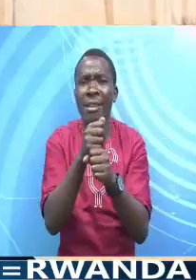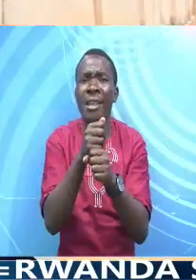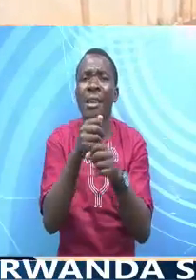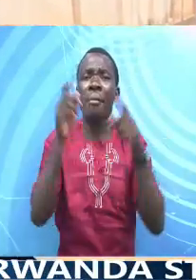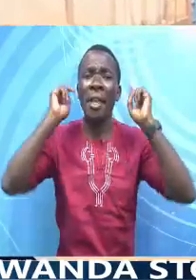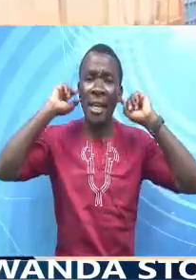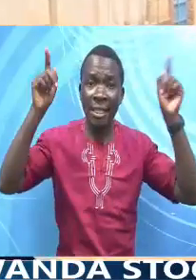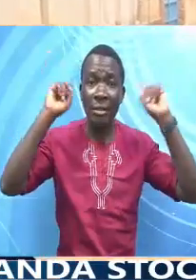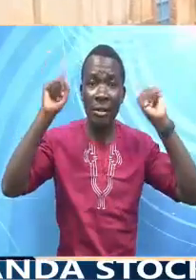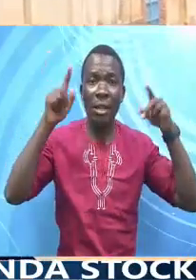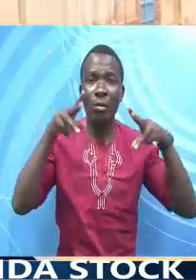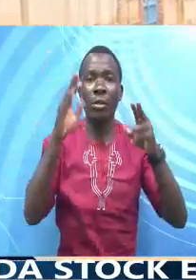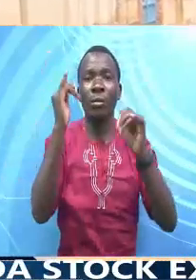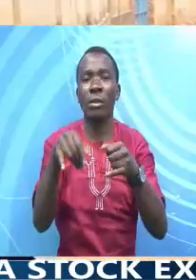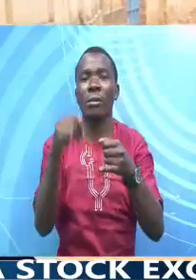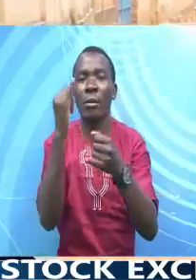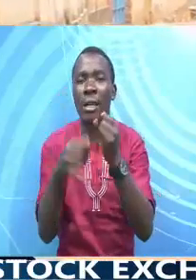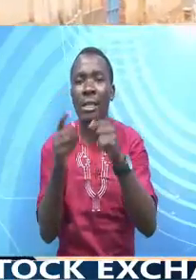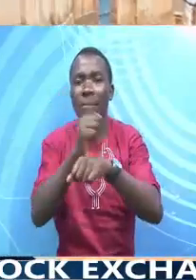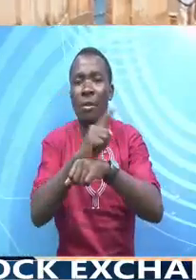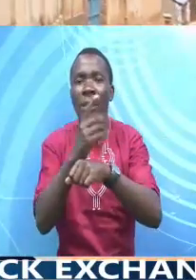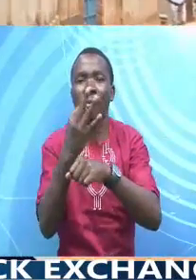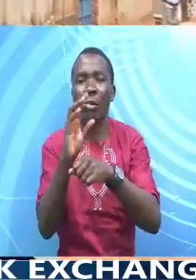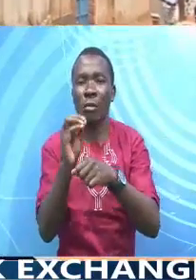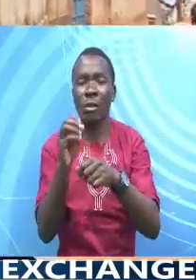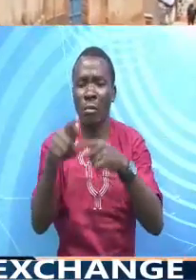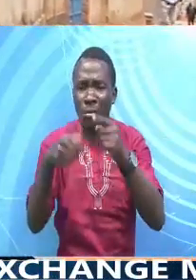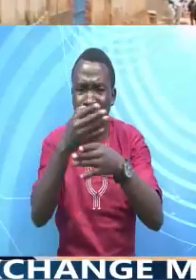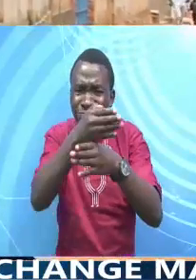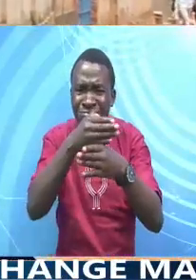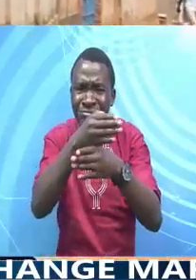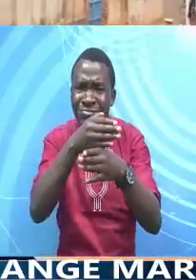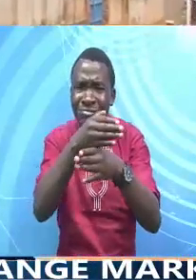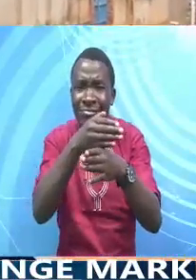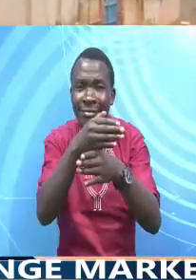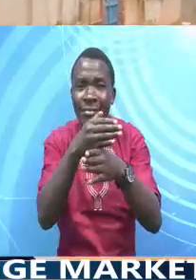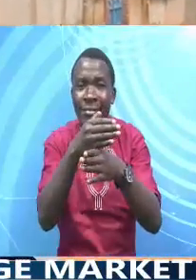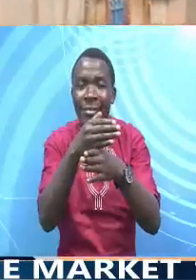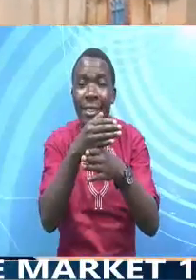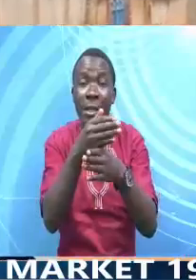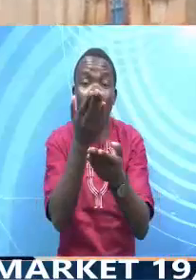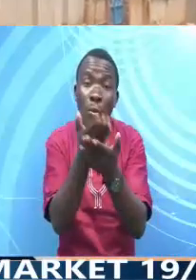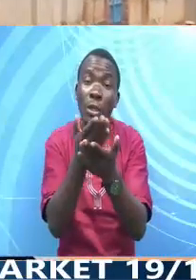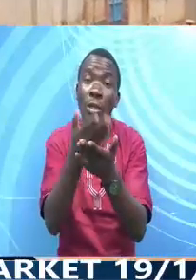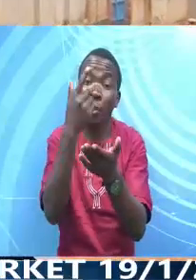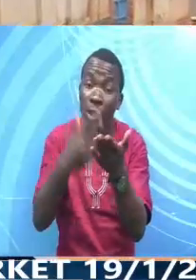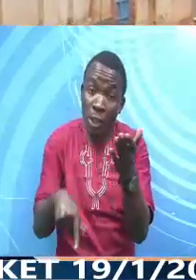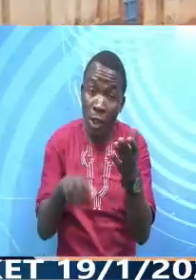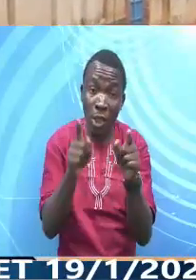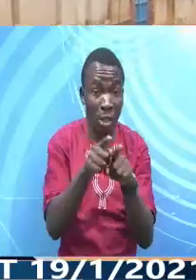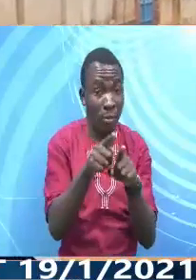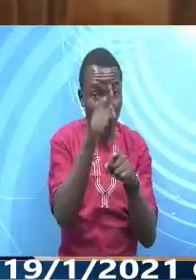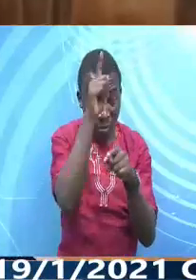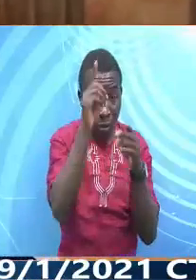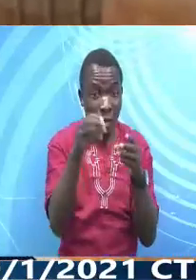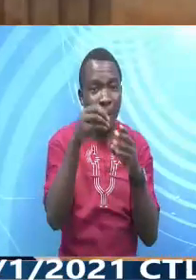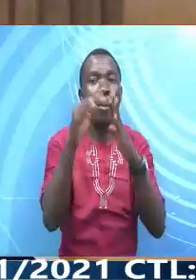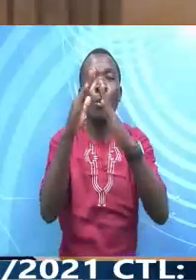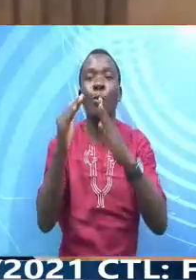kumara nk'iminota 30 cyangwa isaha yose nyine bakibibaga. Murasaba iki noneho nk'abaturage batuye muri uyu